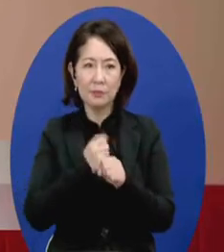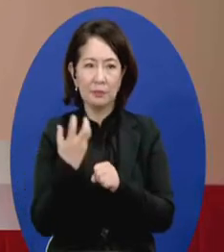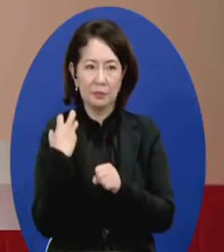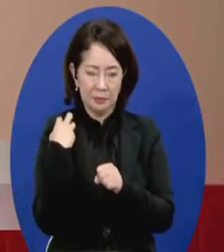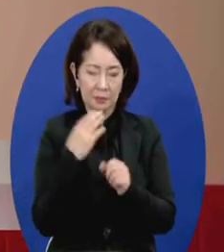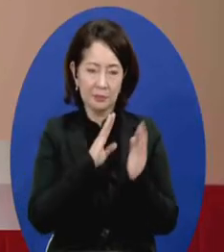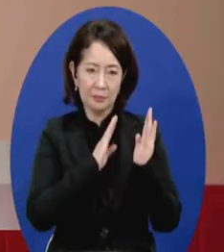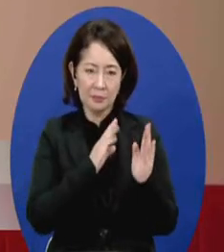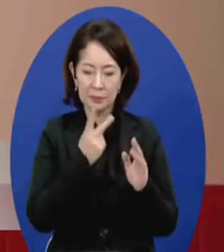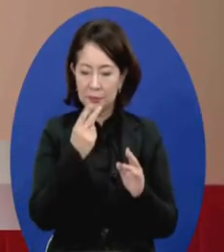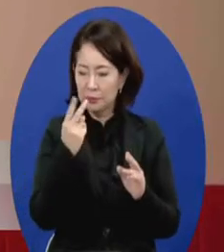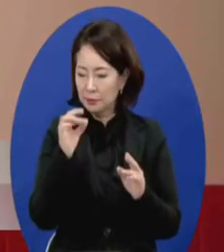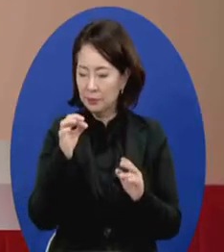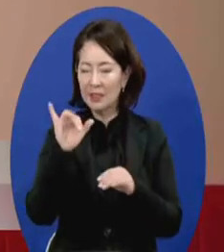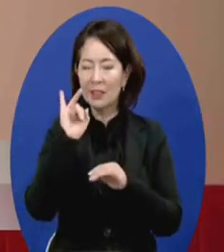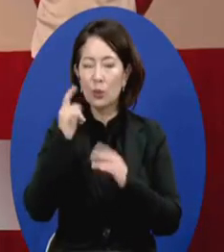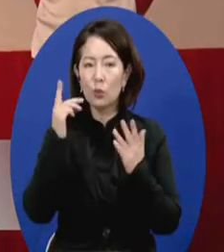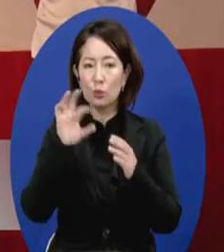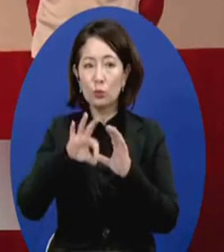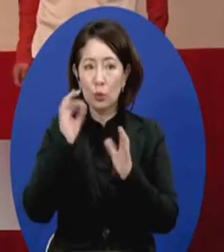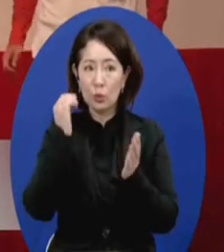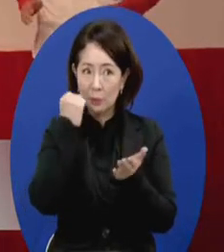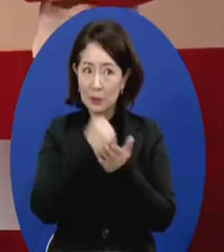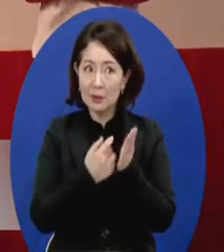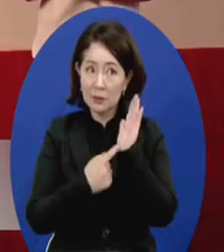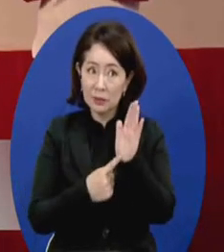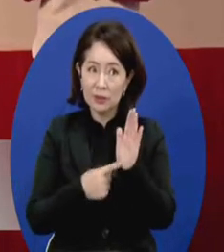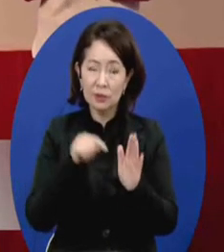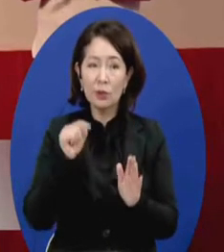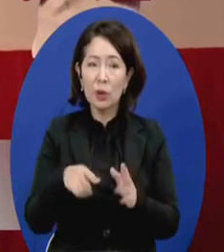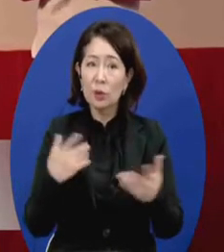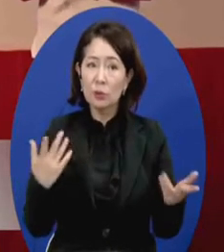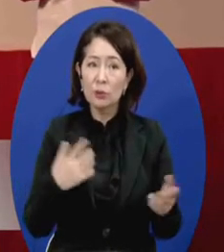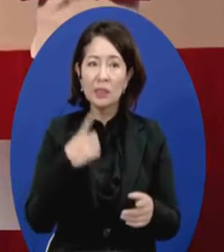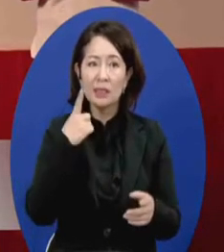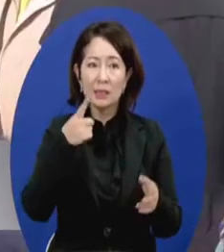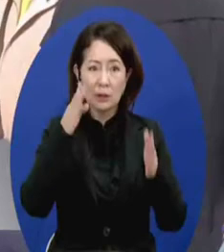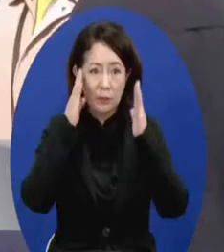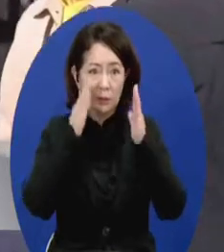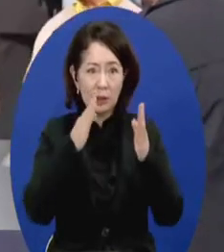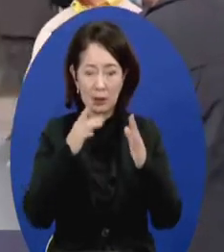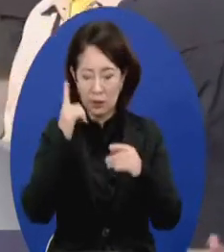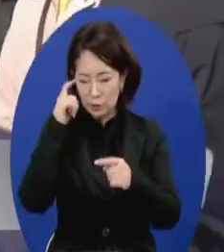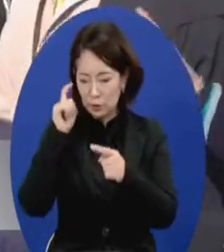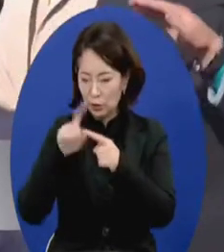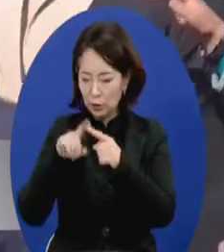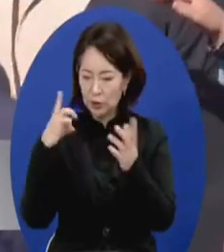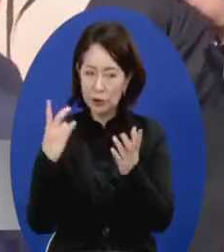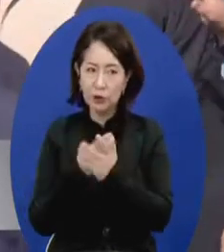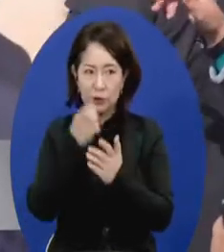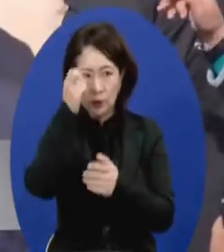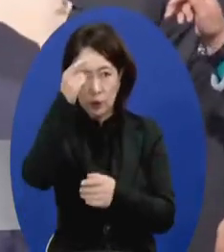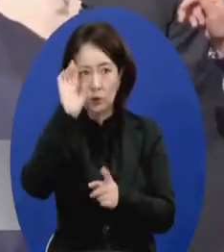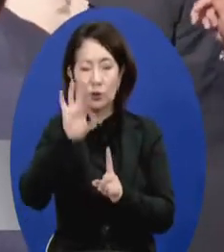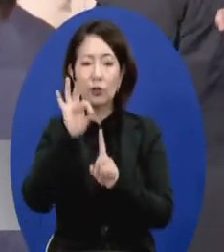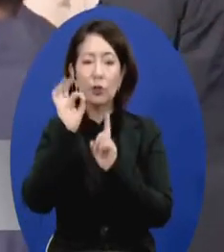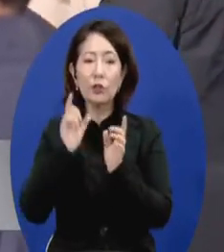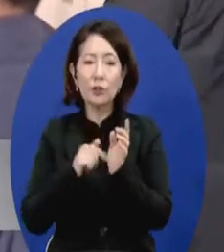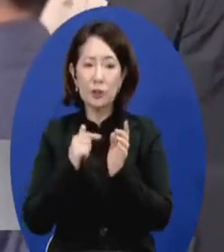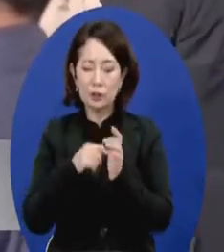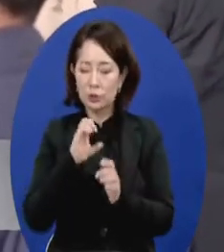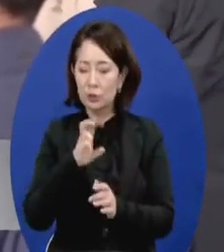гэдгийг 2020 оны улсын хурлын сонгуульд нотолсон. Харин одоо нэг зүг рүү харж зорилгоо нэгтгэх ерөнхийлөгчийг сонгох хэрэгтэй байна